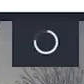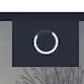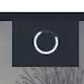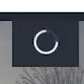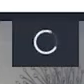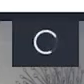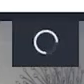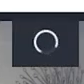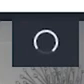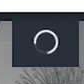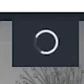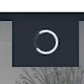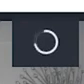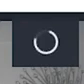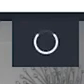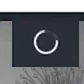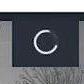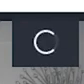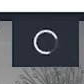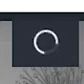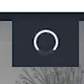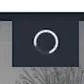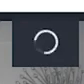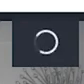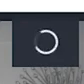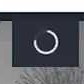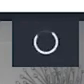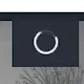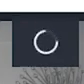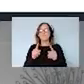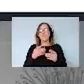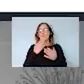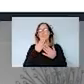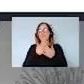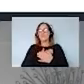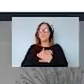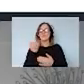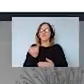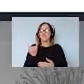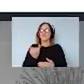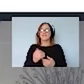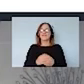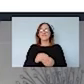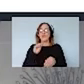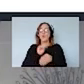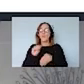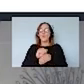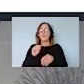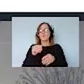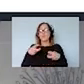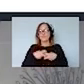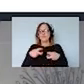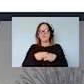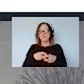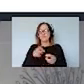po pierwsze, odbył się nasz pierwszy taki naprawdę nasze ukochane dziecko, kurs internetowy, w którym